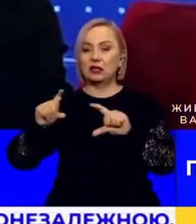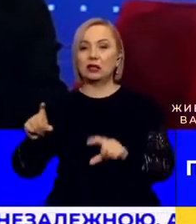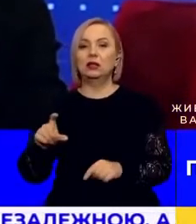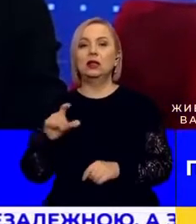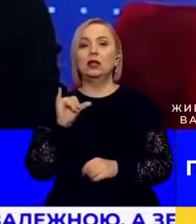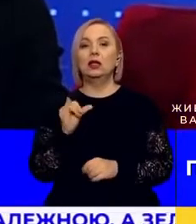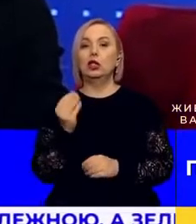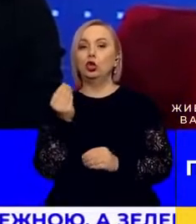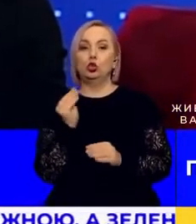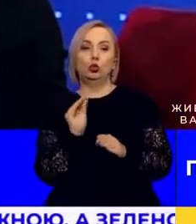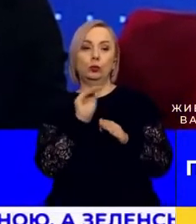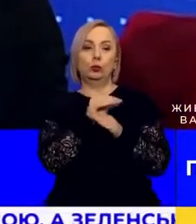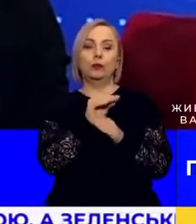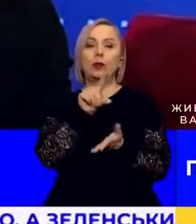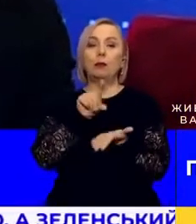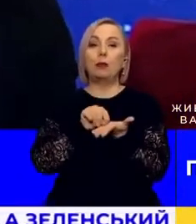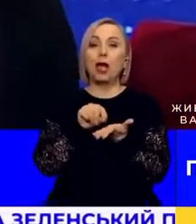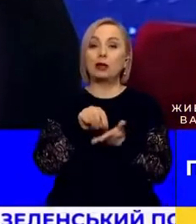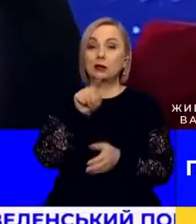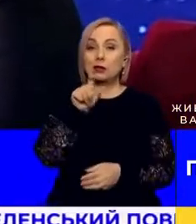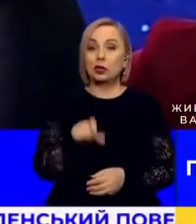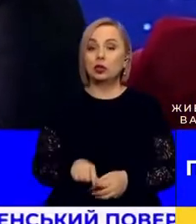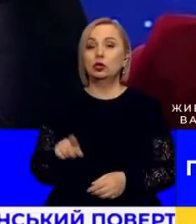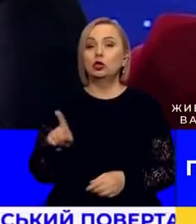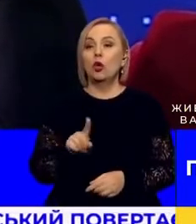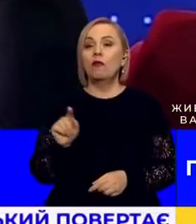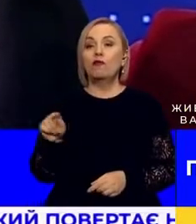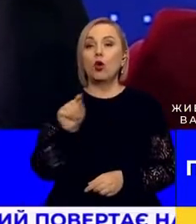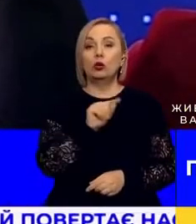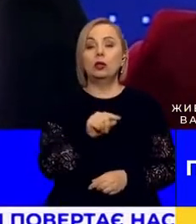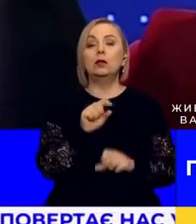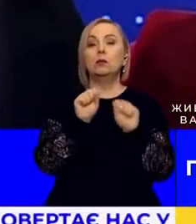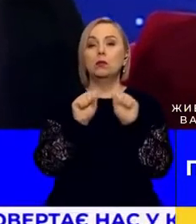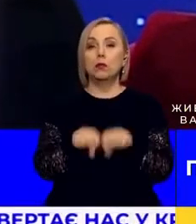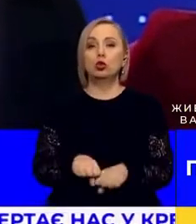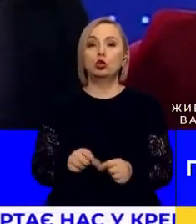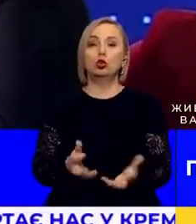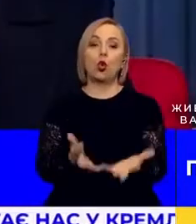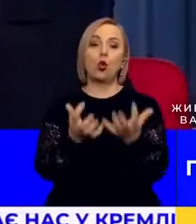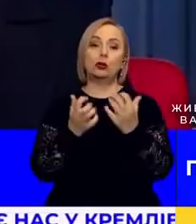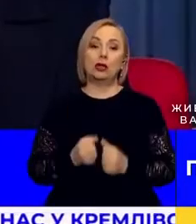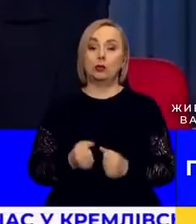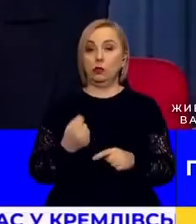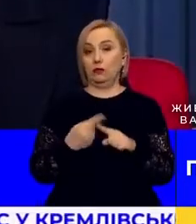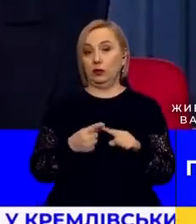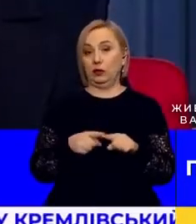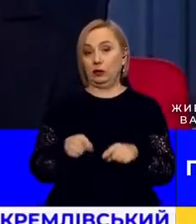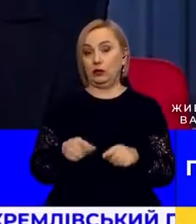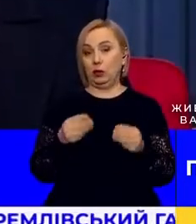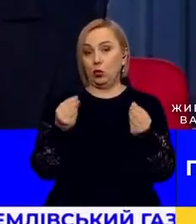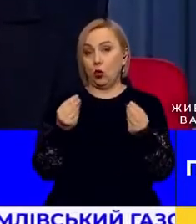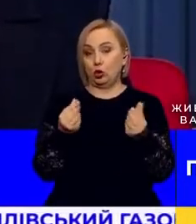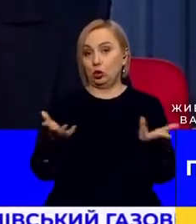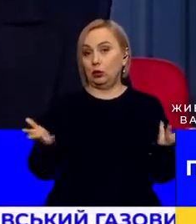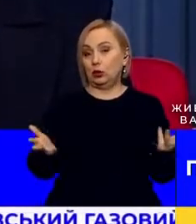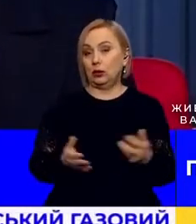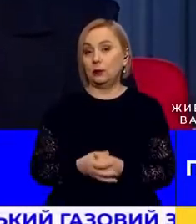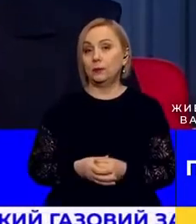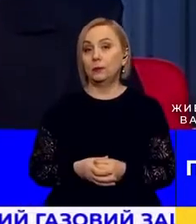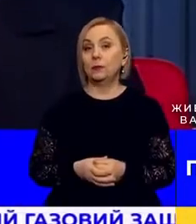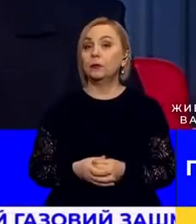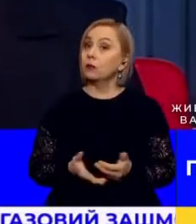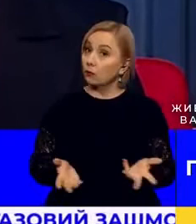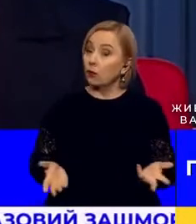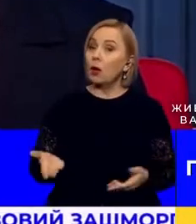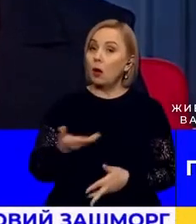цим пенсіонерам за те, що вони можуть отримати ці кошти. Вони б, в принципі, сказали, що вони знають, як їх використати. Тоді ми б з вами